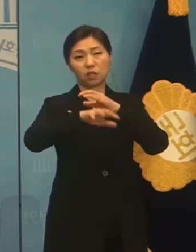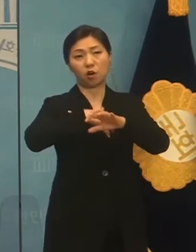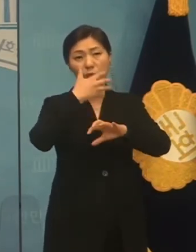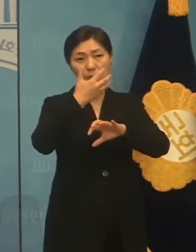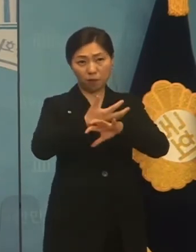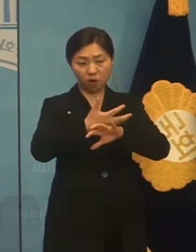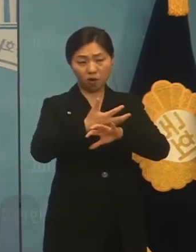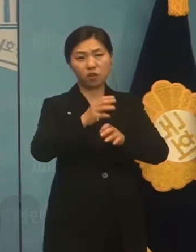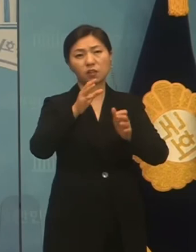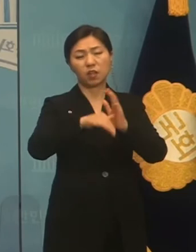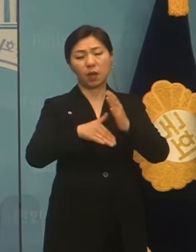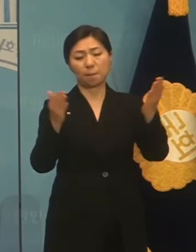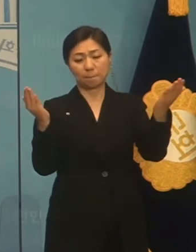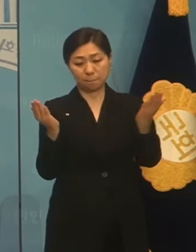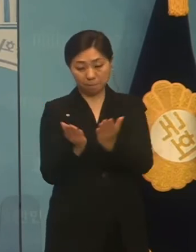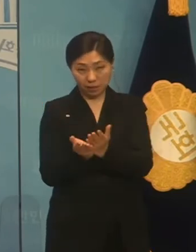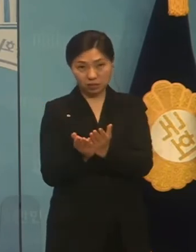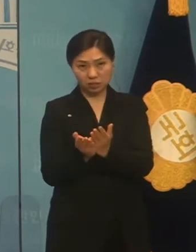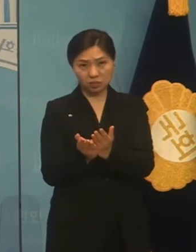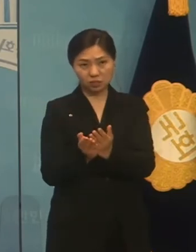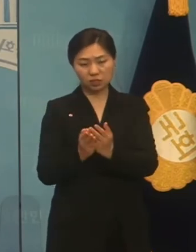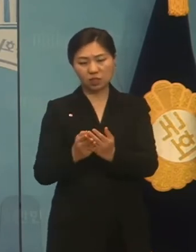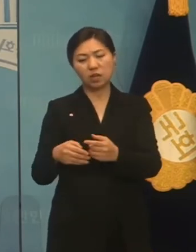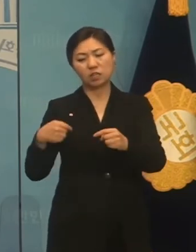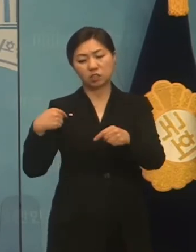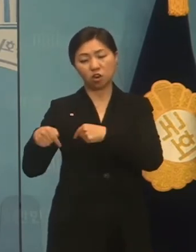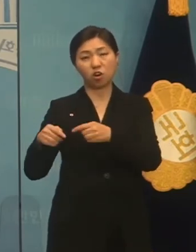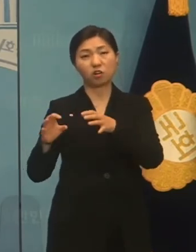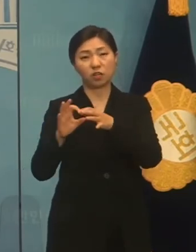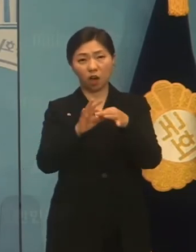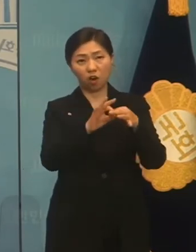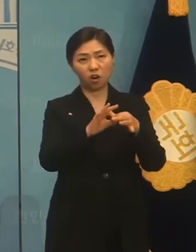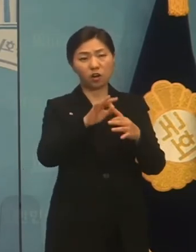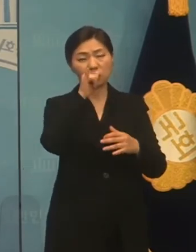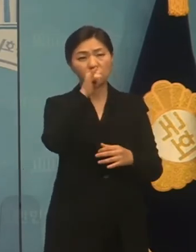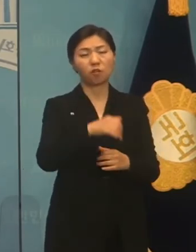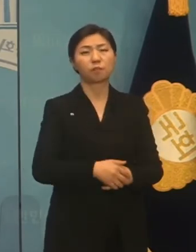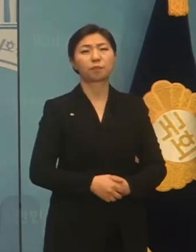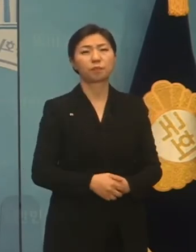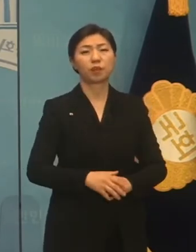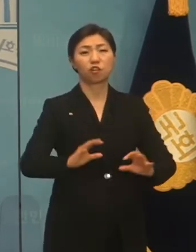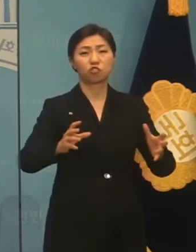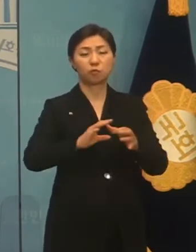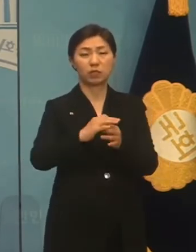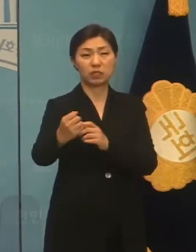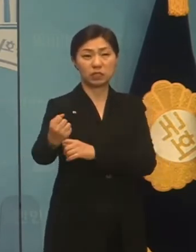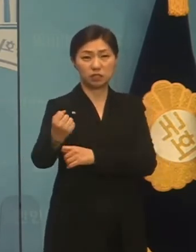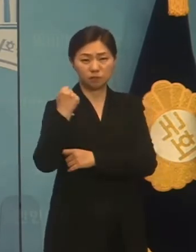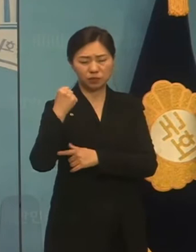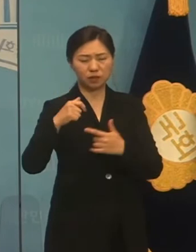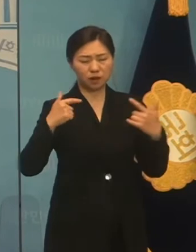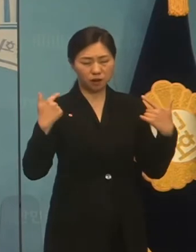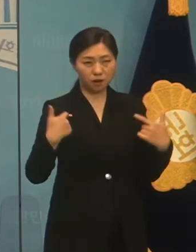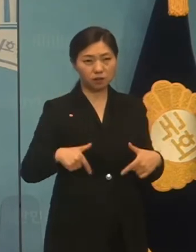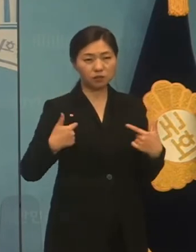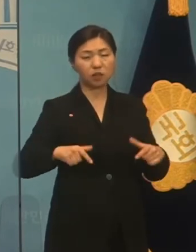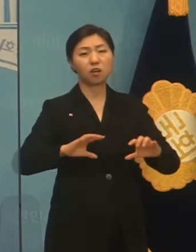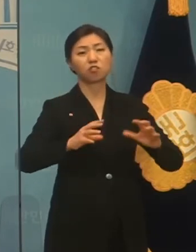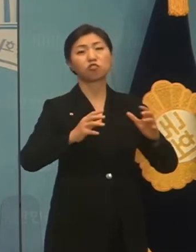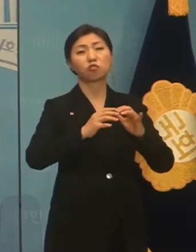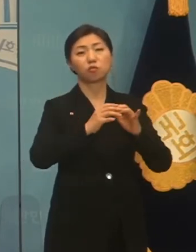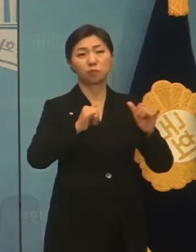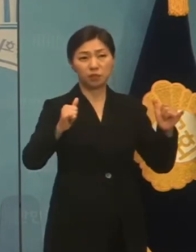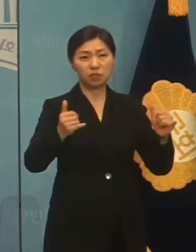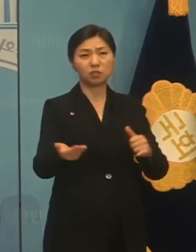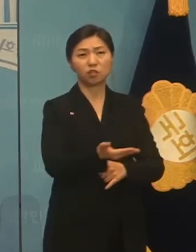기술을 완전히 접목시켜서 국민의 힘을 항상